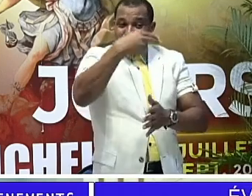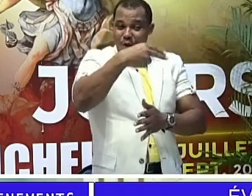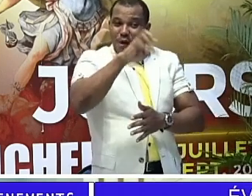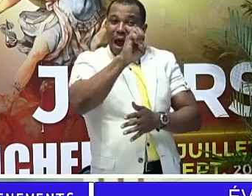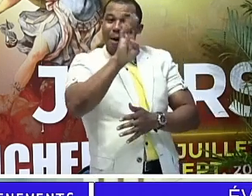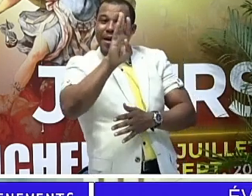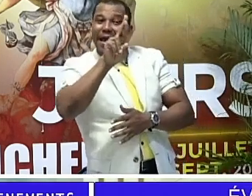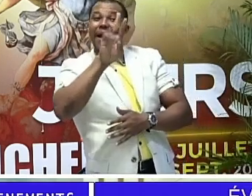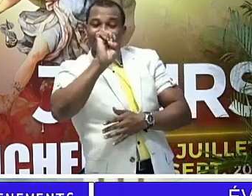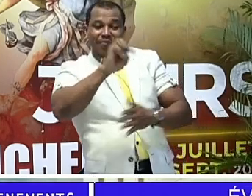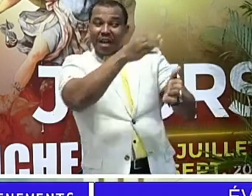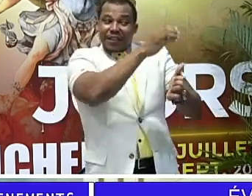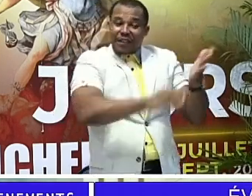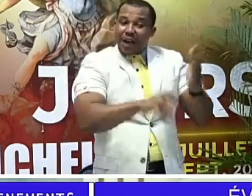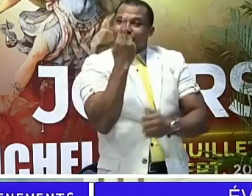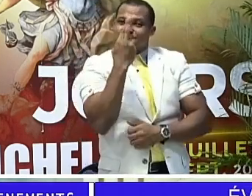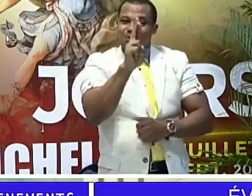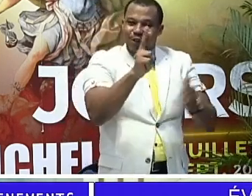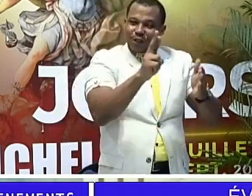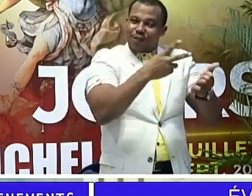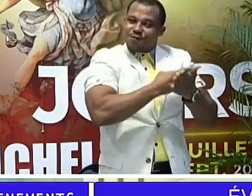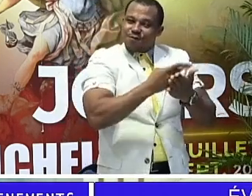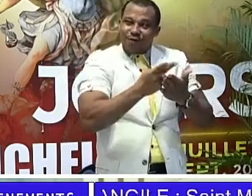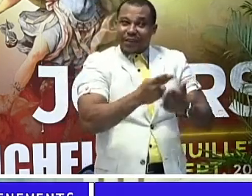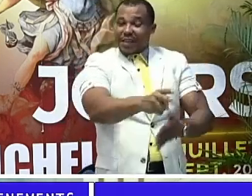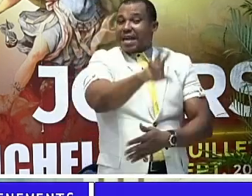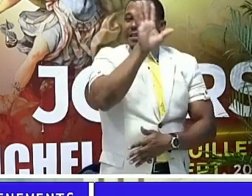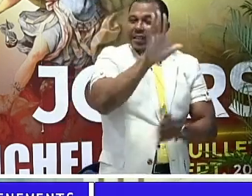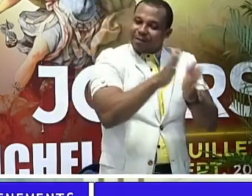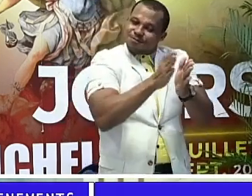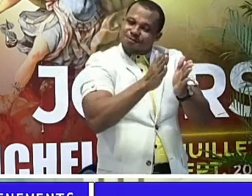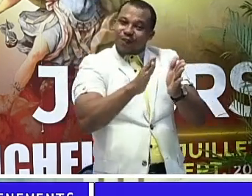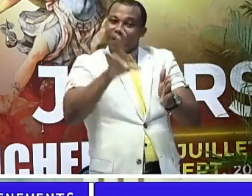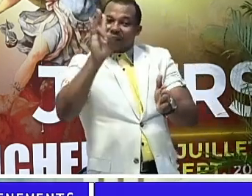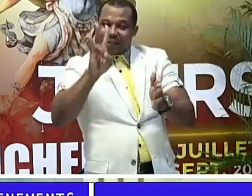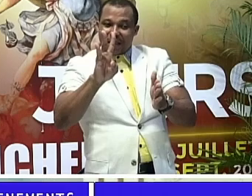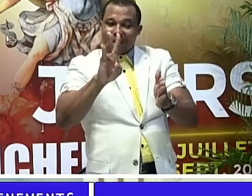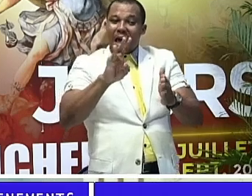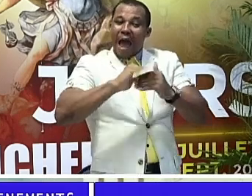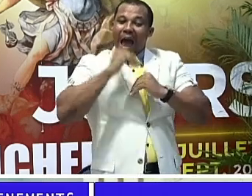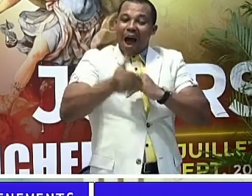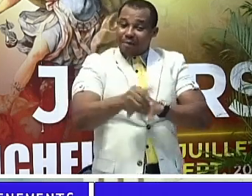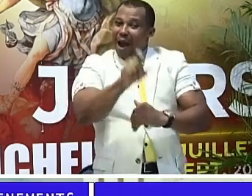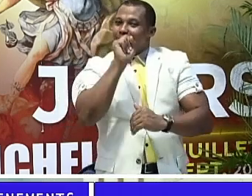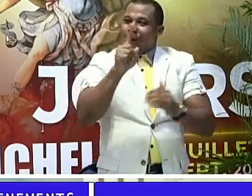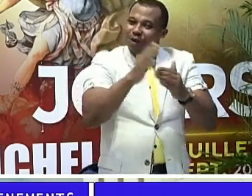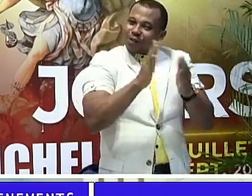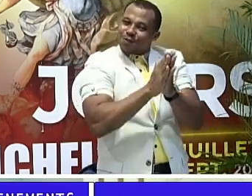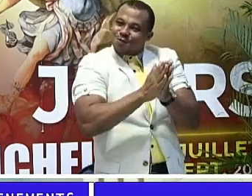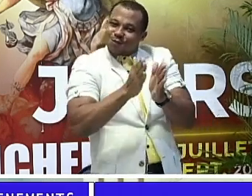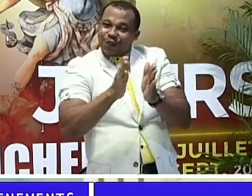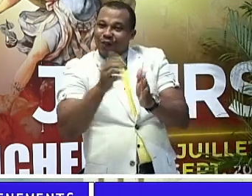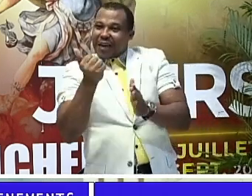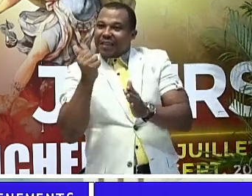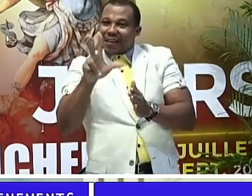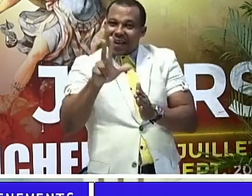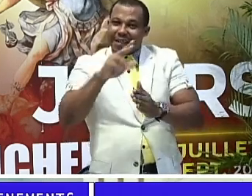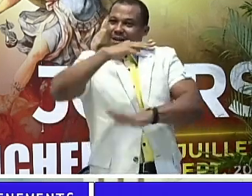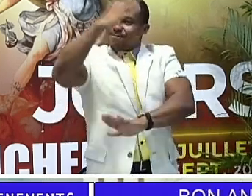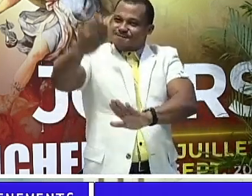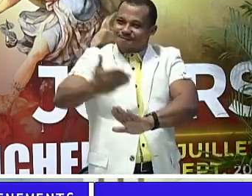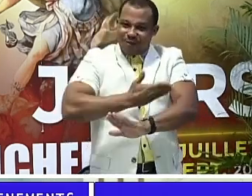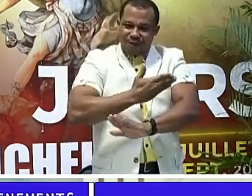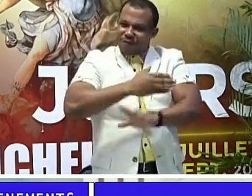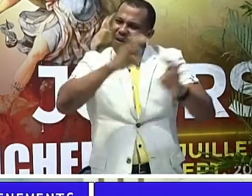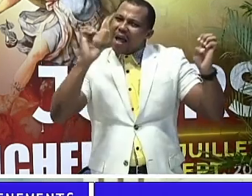chapitre 12, les versets 5 à 7, puis 11 à 13, nous invite à assumer